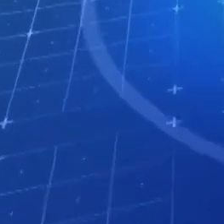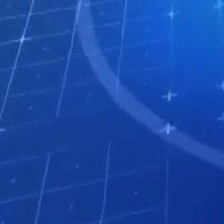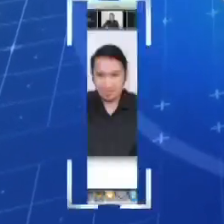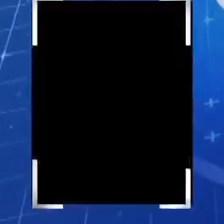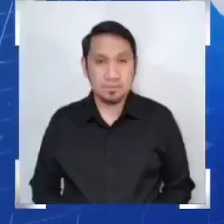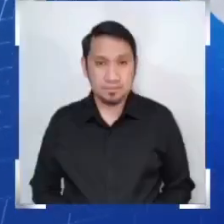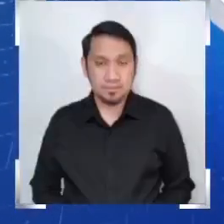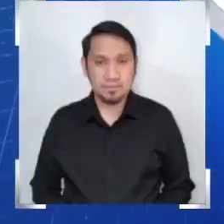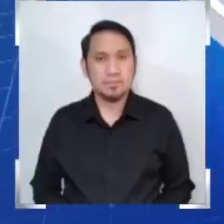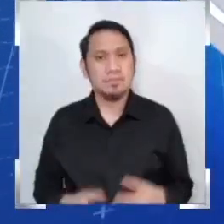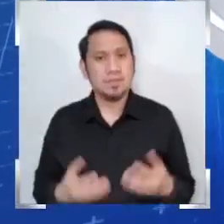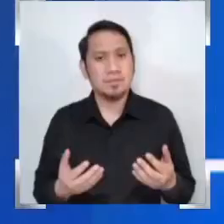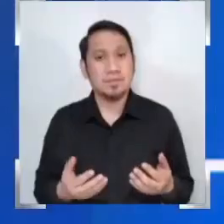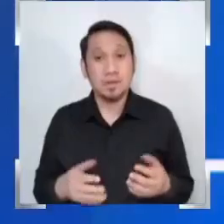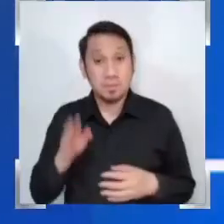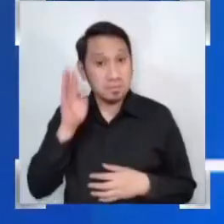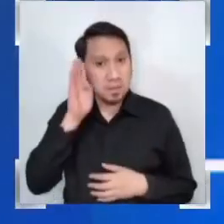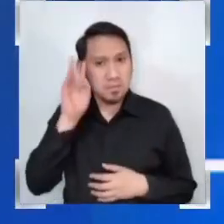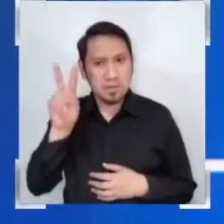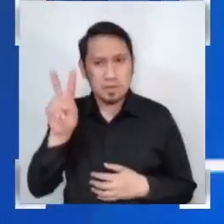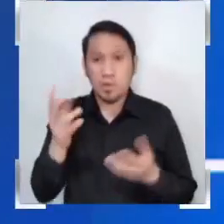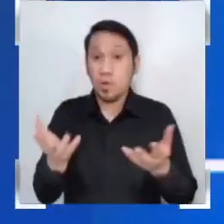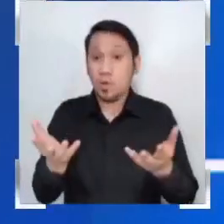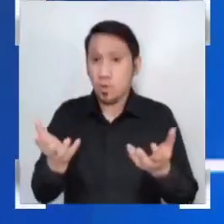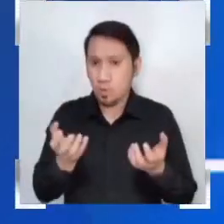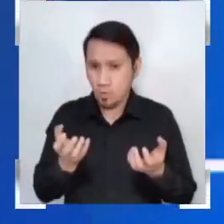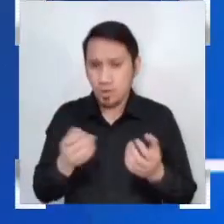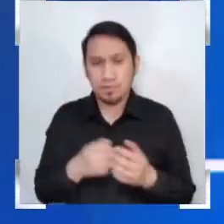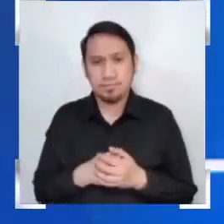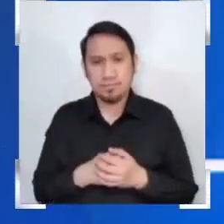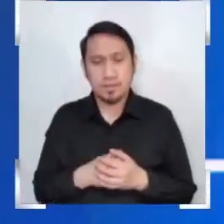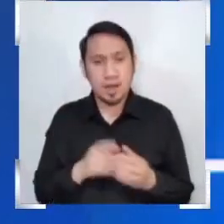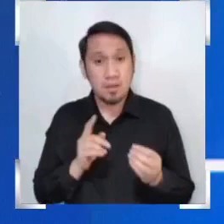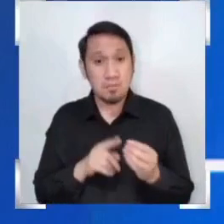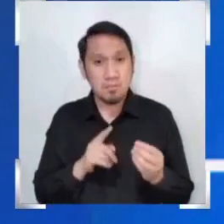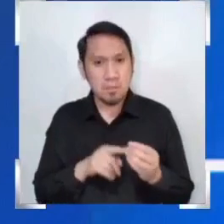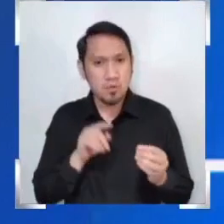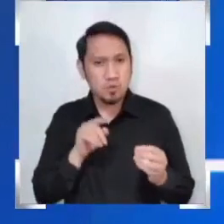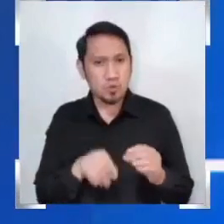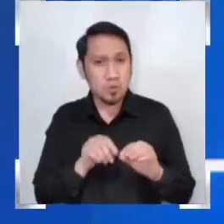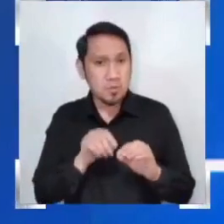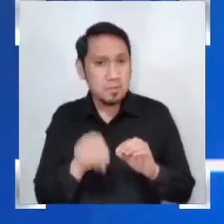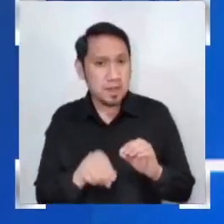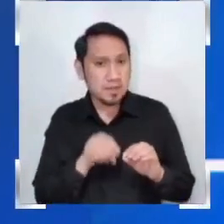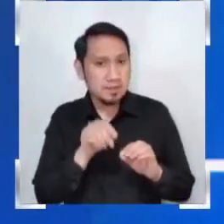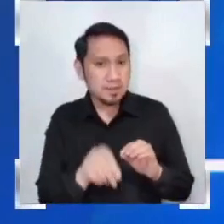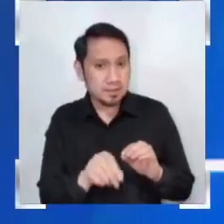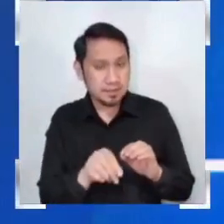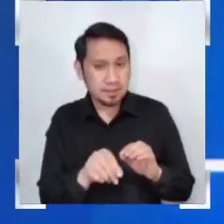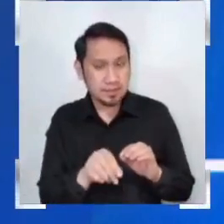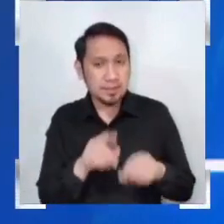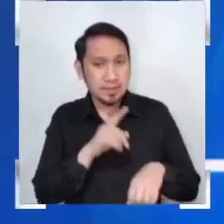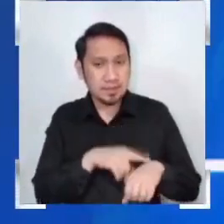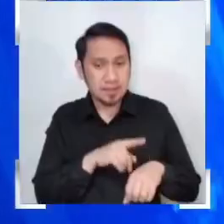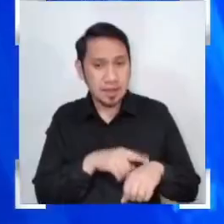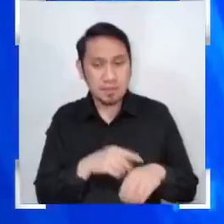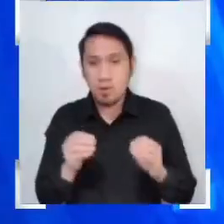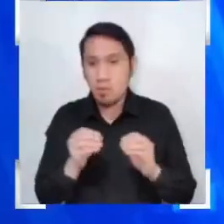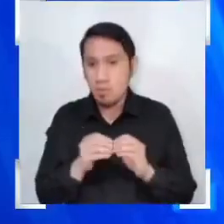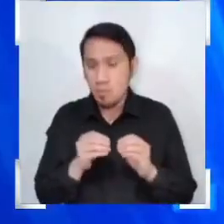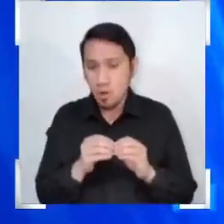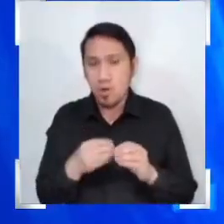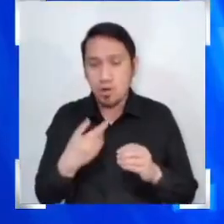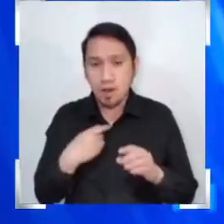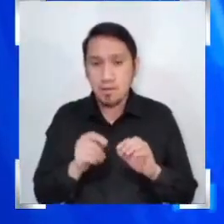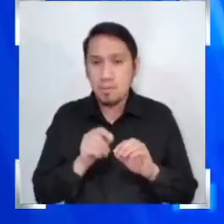Iga na si Pangulong Bongbong Marcos na habulin ang planting season para mapataas ang produksyon ng bigas at mais.